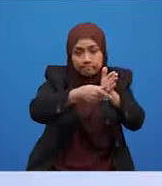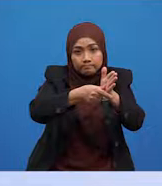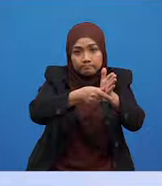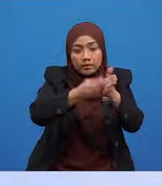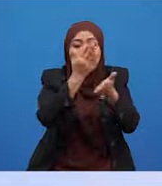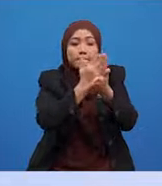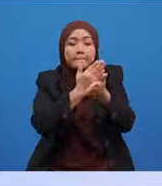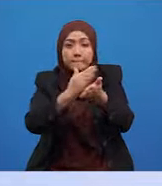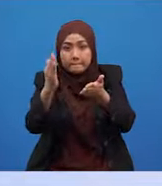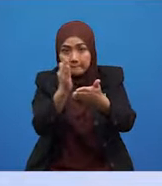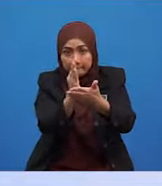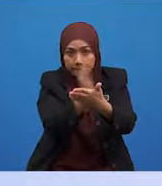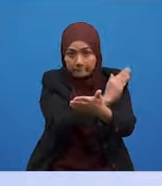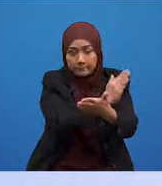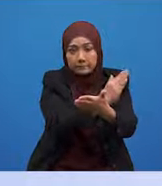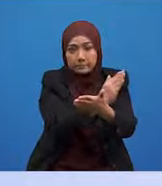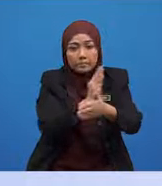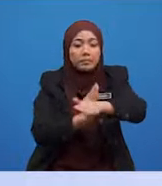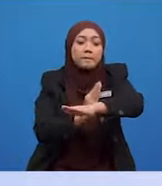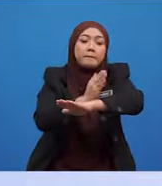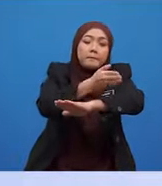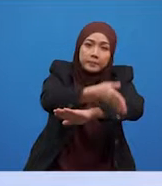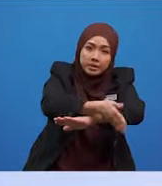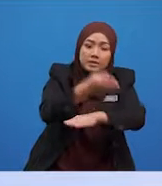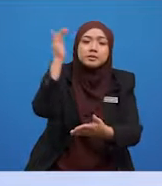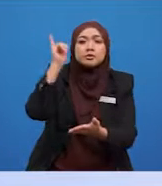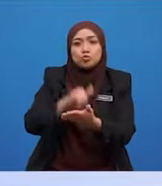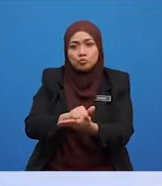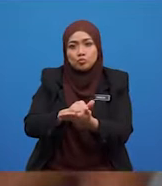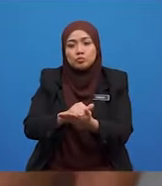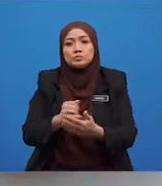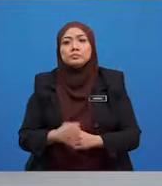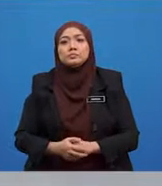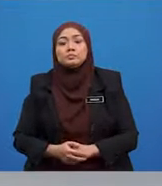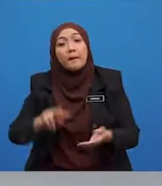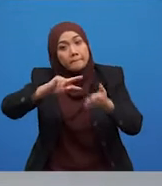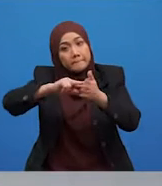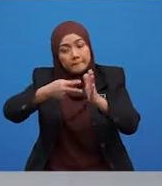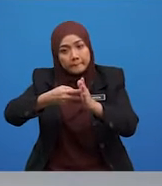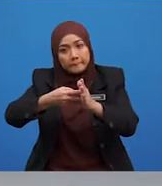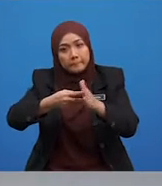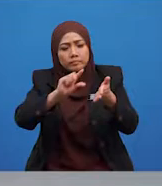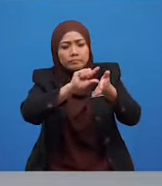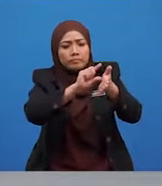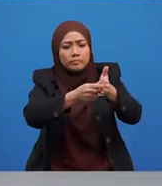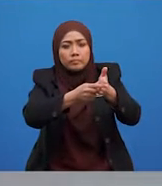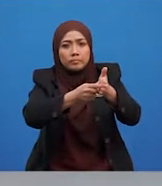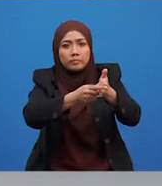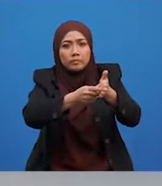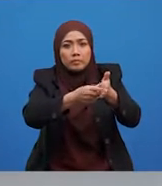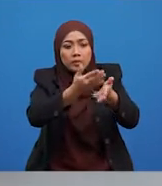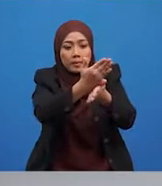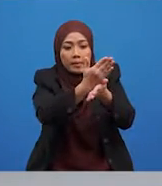dua sama perentas itu. Maksudnya ialah jejari memotong tegak